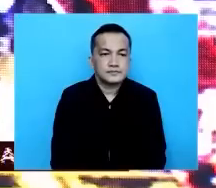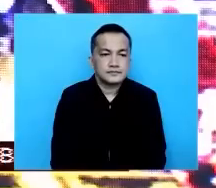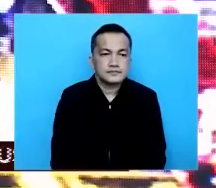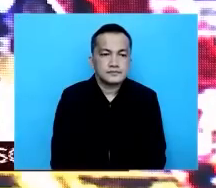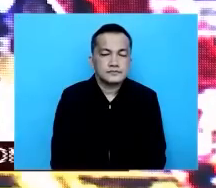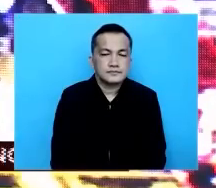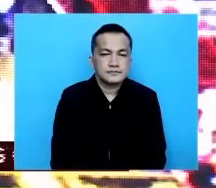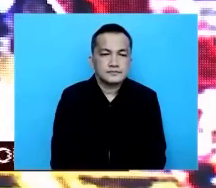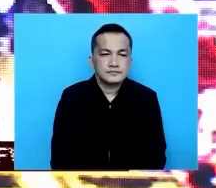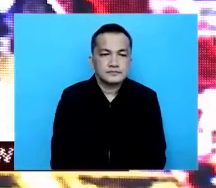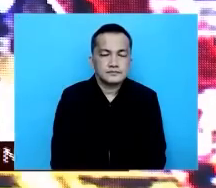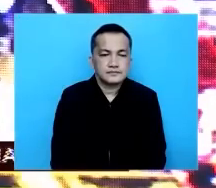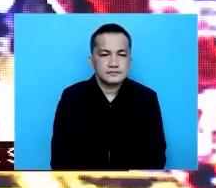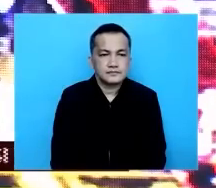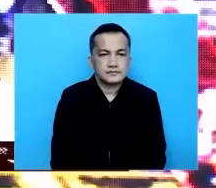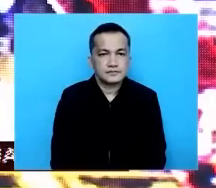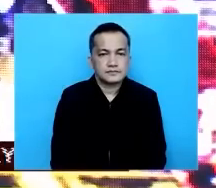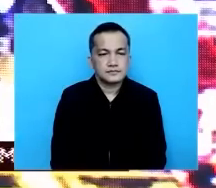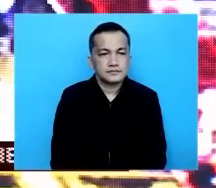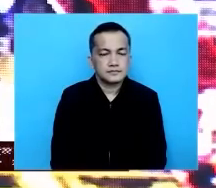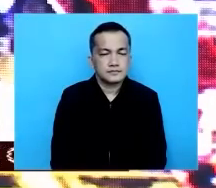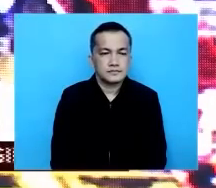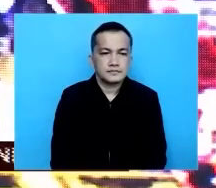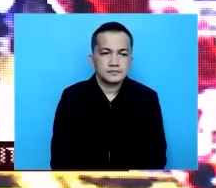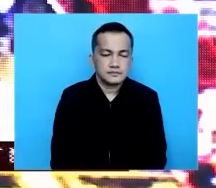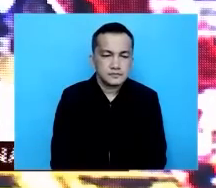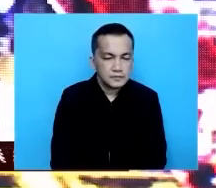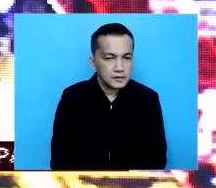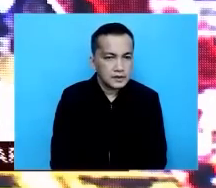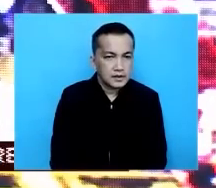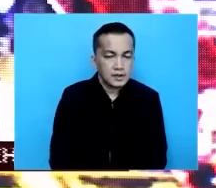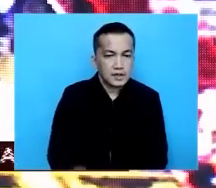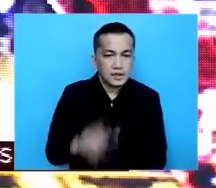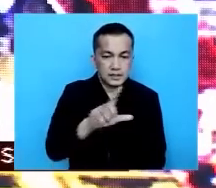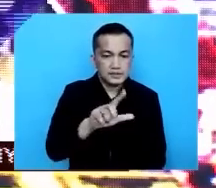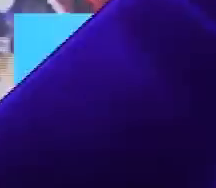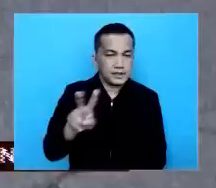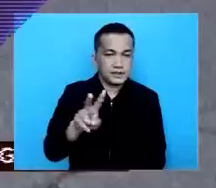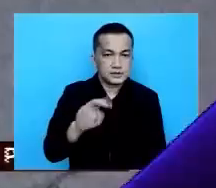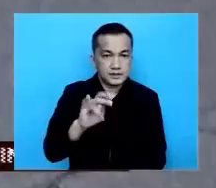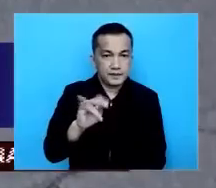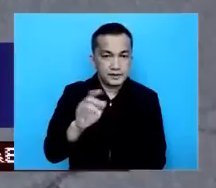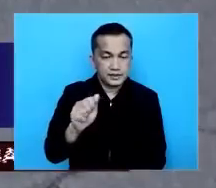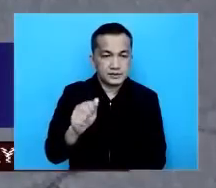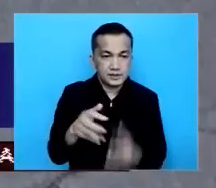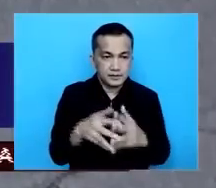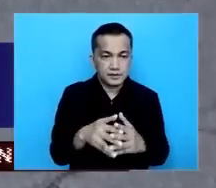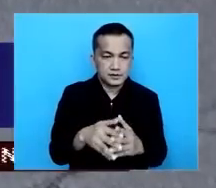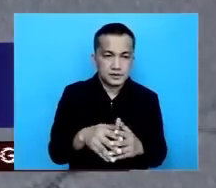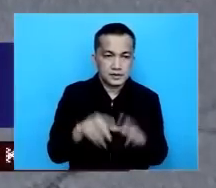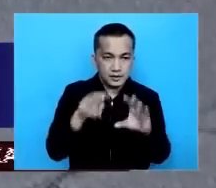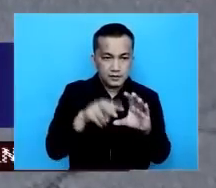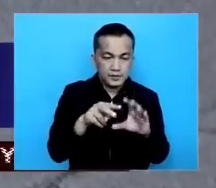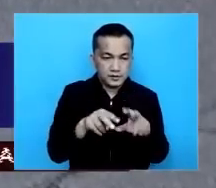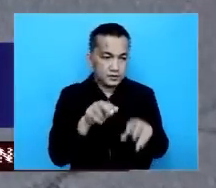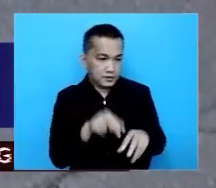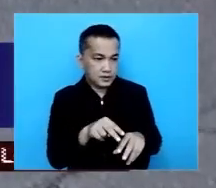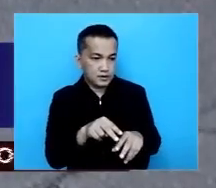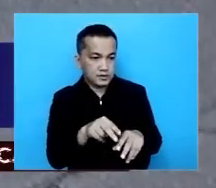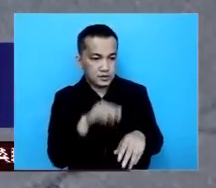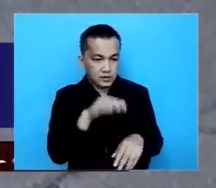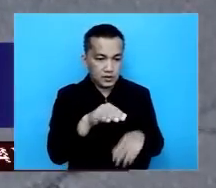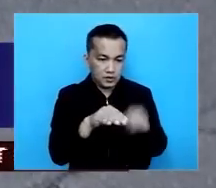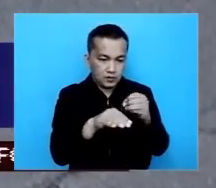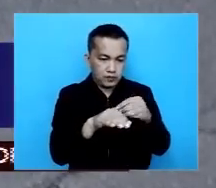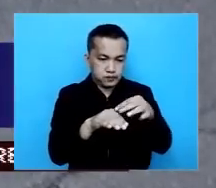Frontline News Abroad, nagliyab ang isang kotse sa Las Vegas, Nevada sa Amerika. Sa video, makikita umuusok pa lang ang